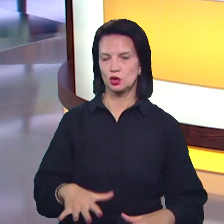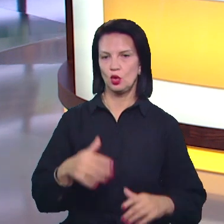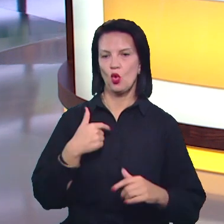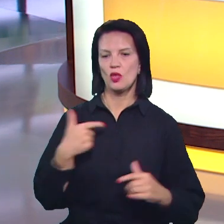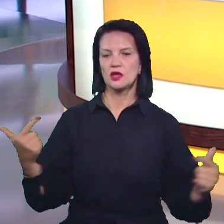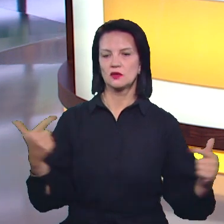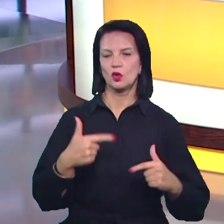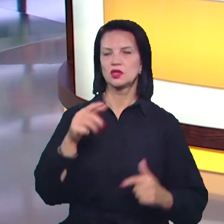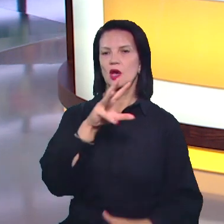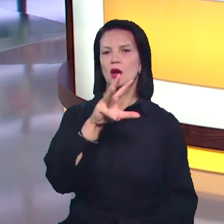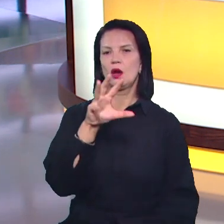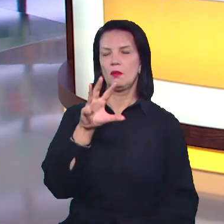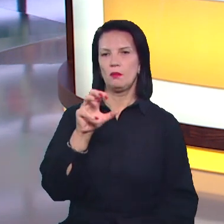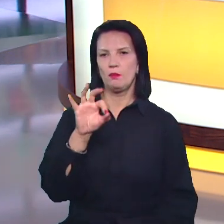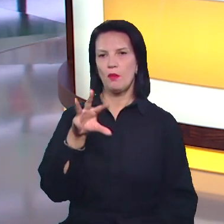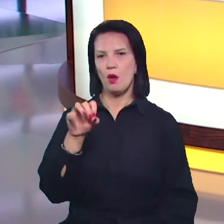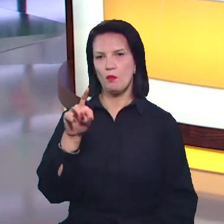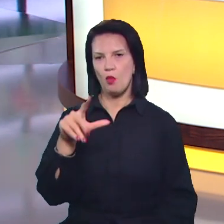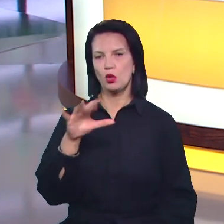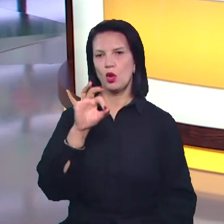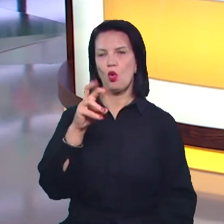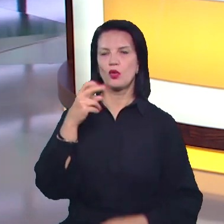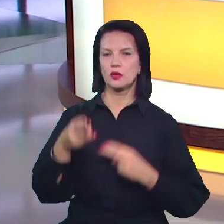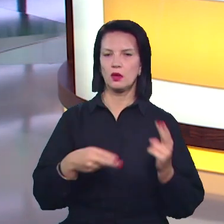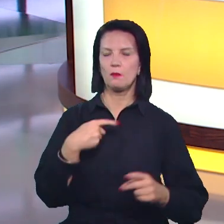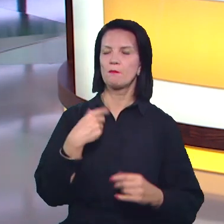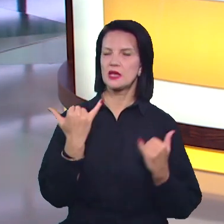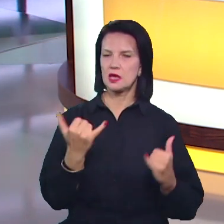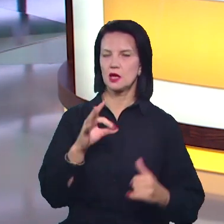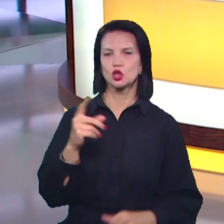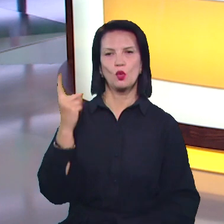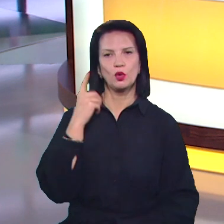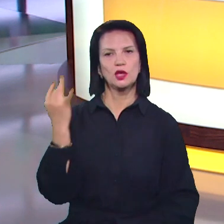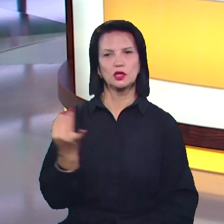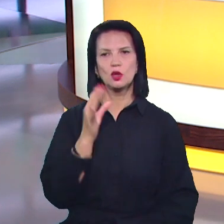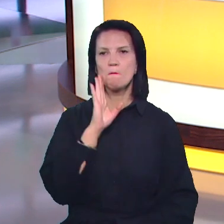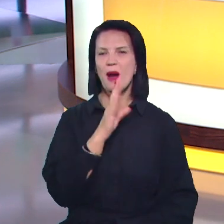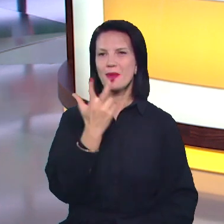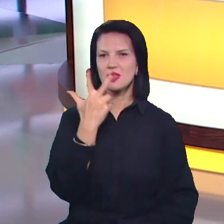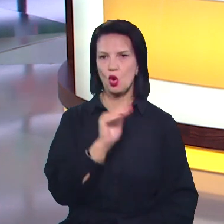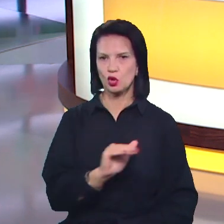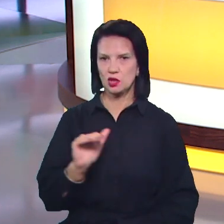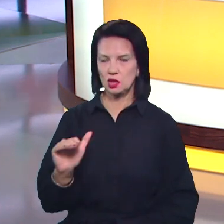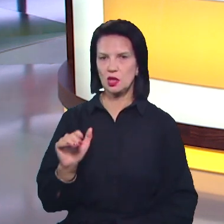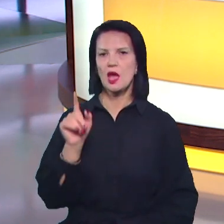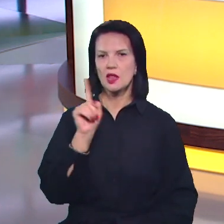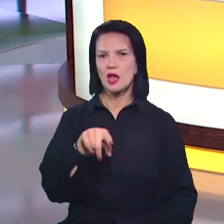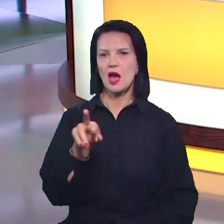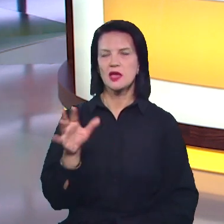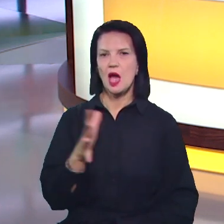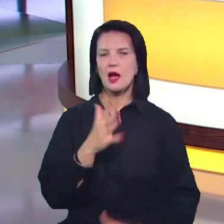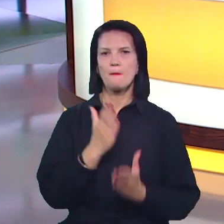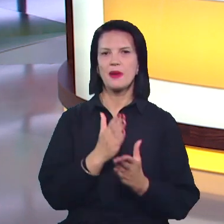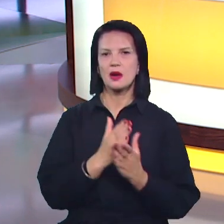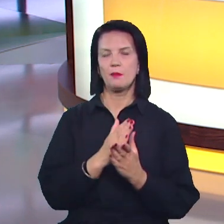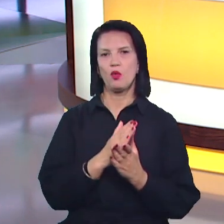та онкохірург. Пане Денисе, ми тільки що почули історію мами 3 дітей, так, яка перебуває в ремісії,